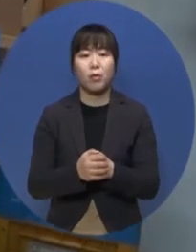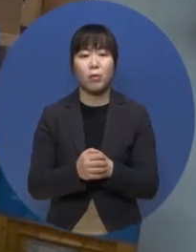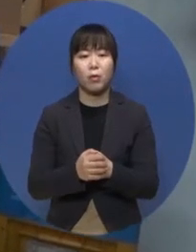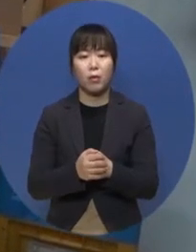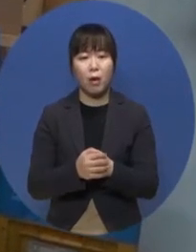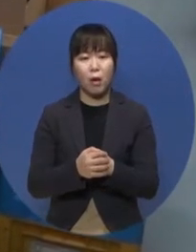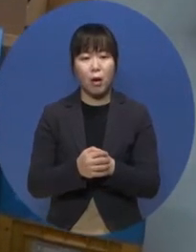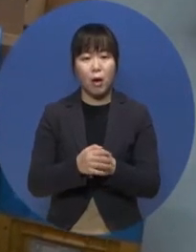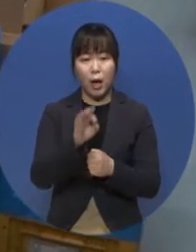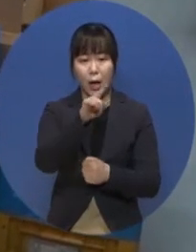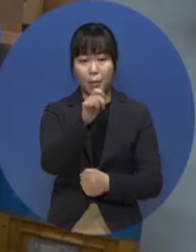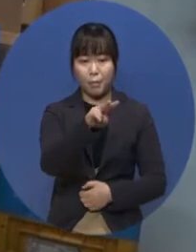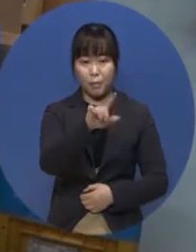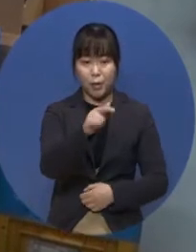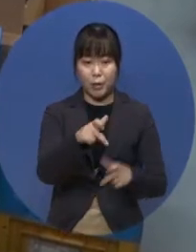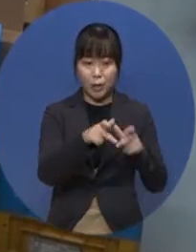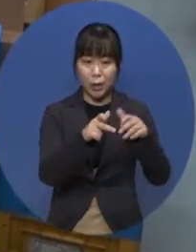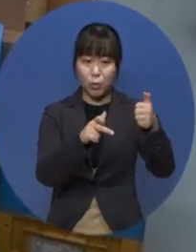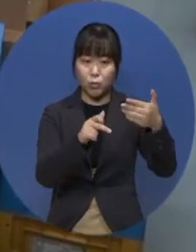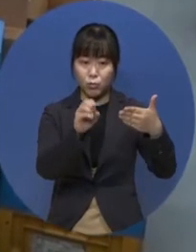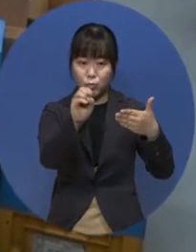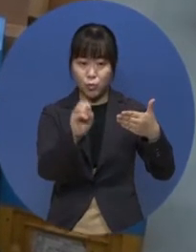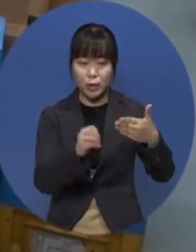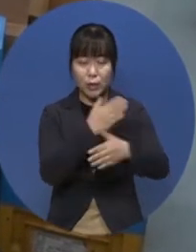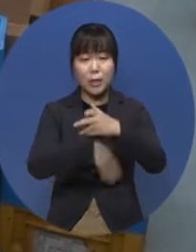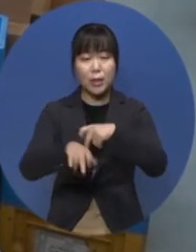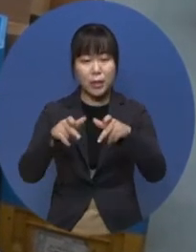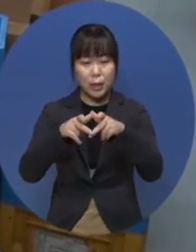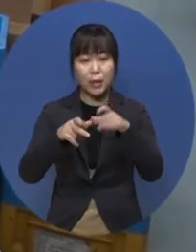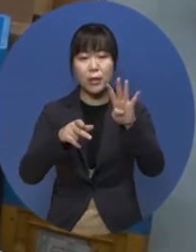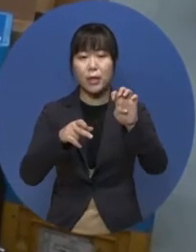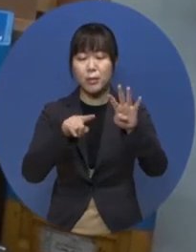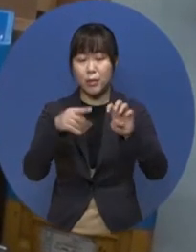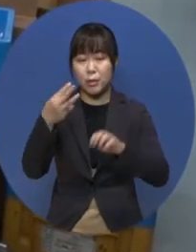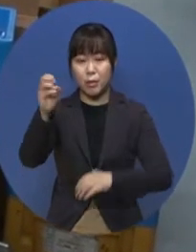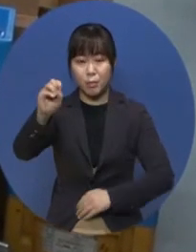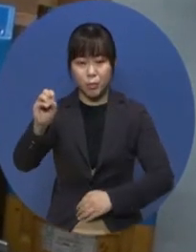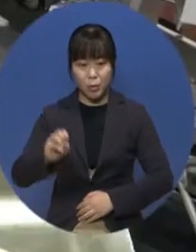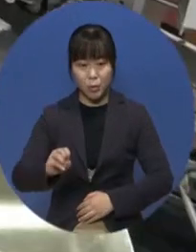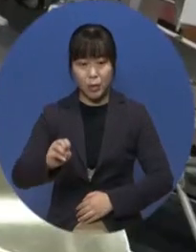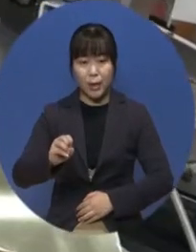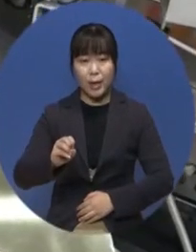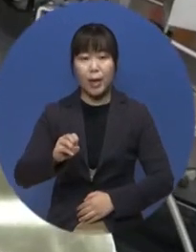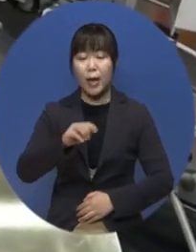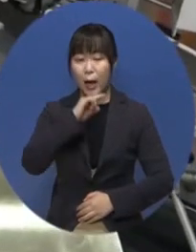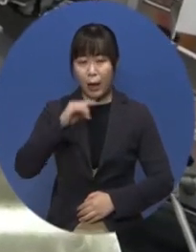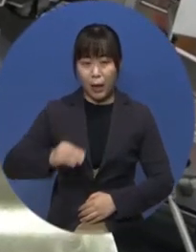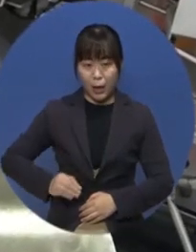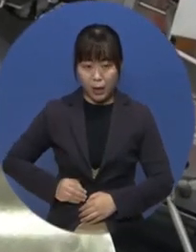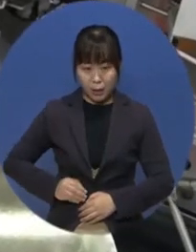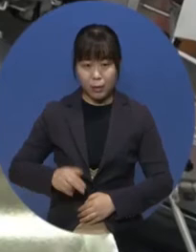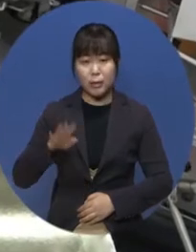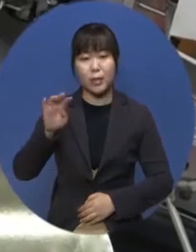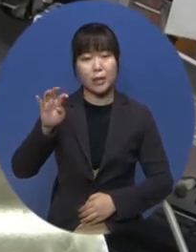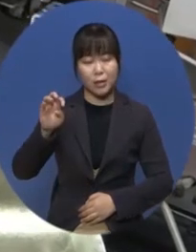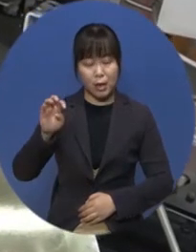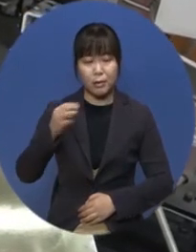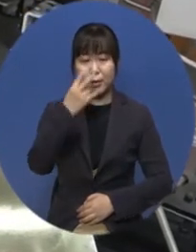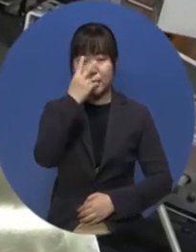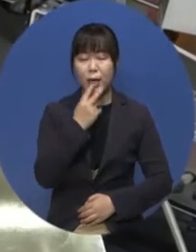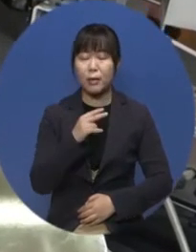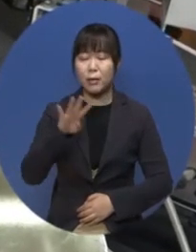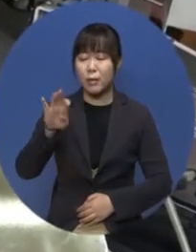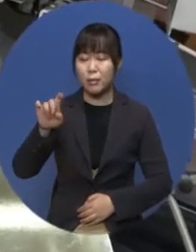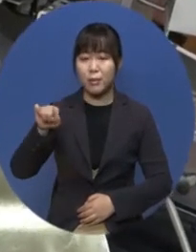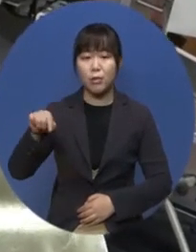앞면 장의 59% 지체장애 44.3% 간장에 44% 시각장애